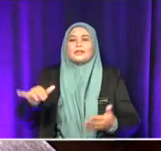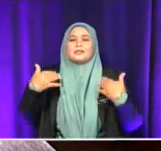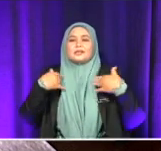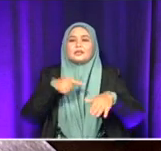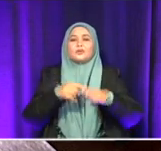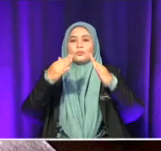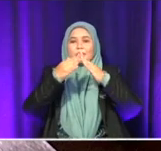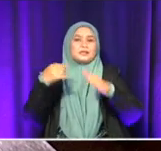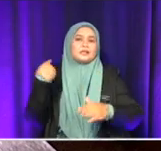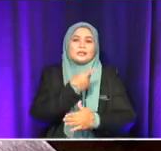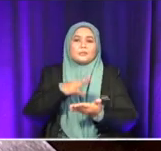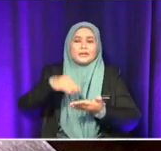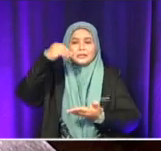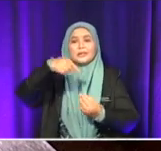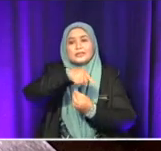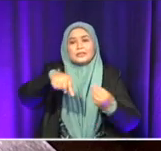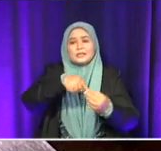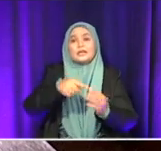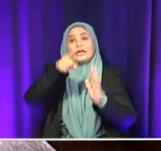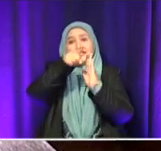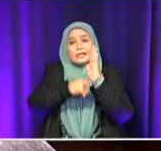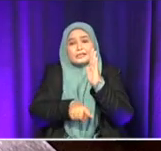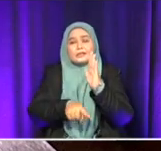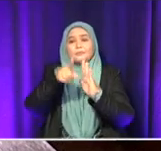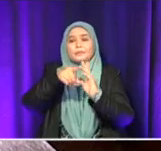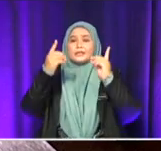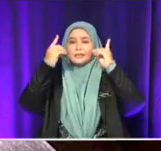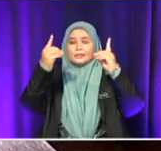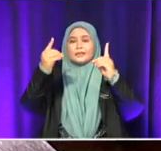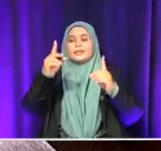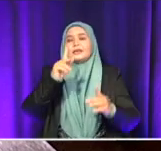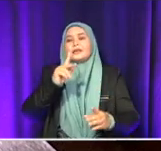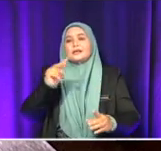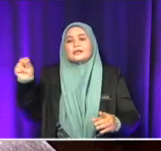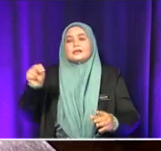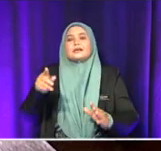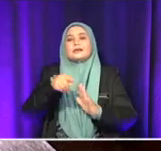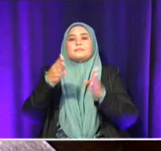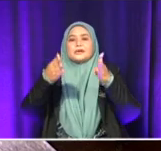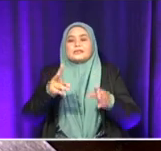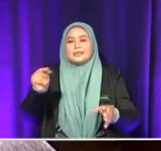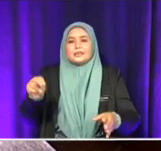pada hari ini kita nak belajar tentang dasar pendidikan kebangsaan menari Anda